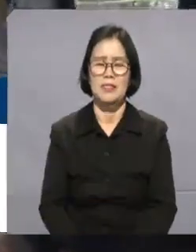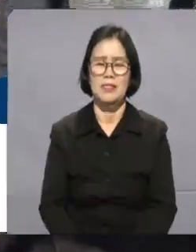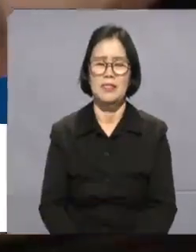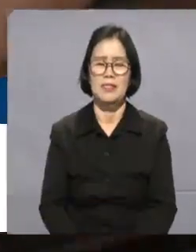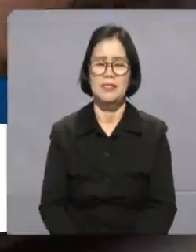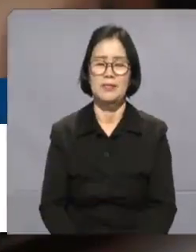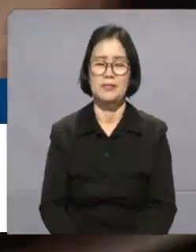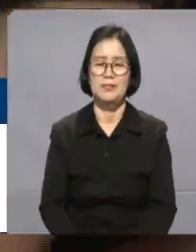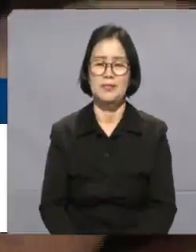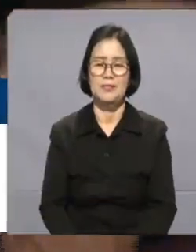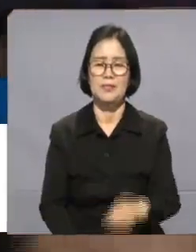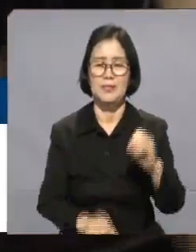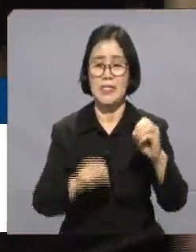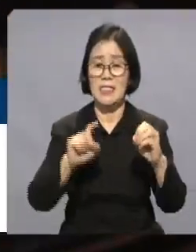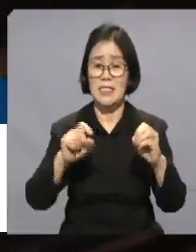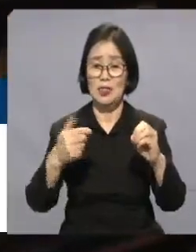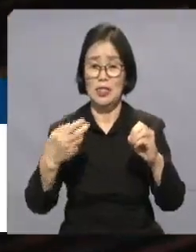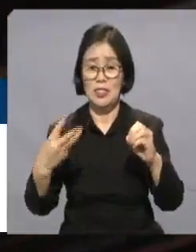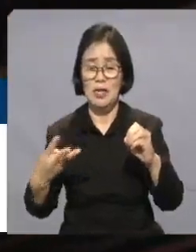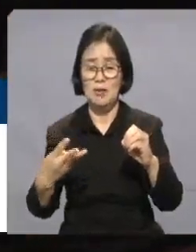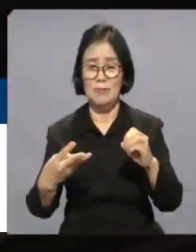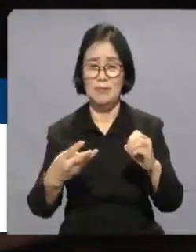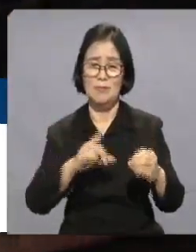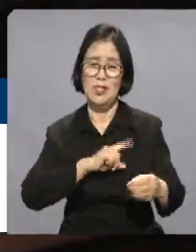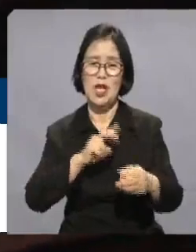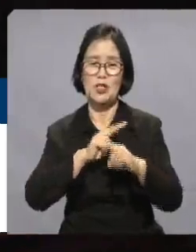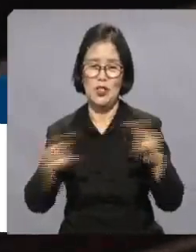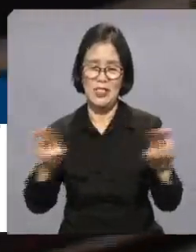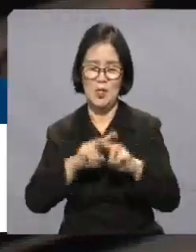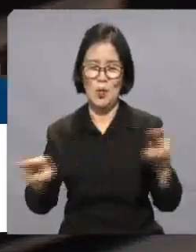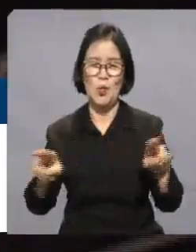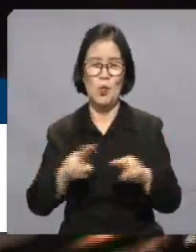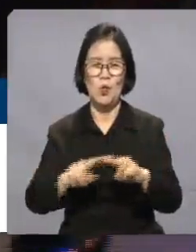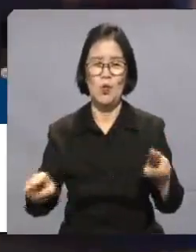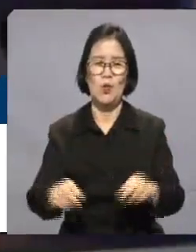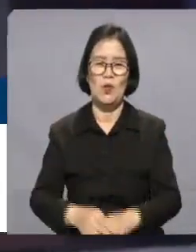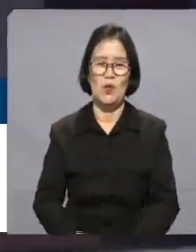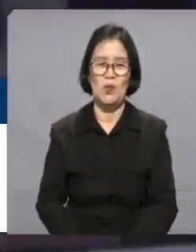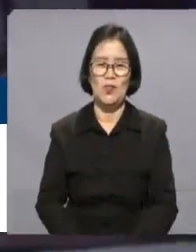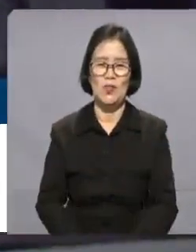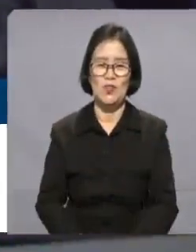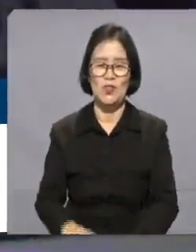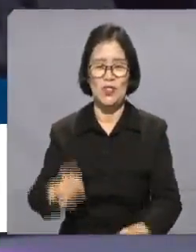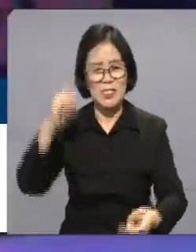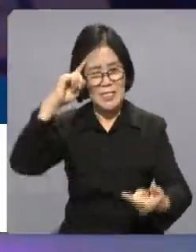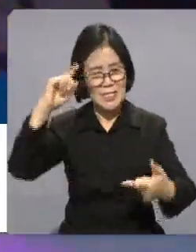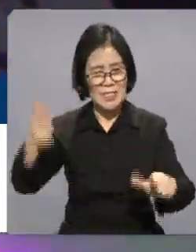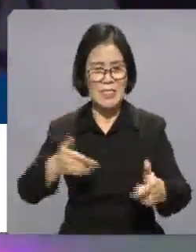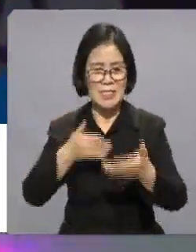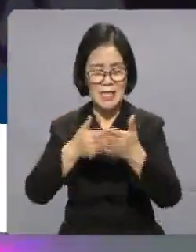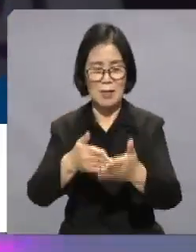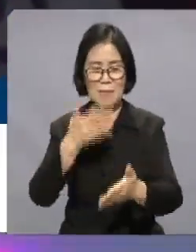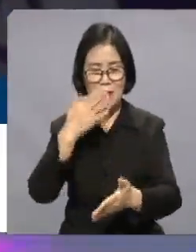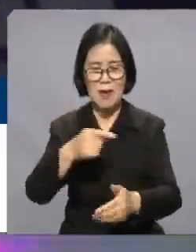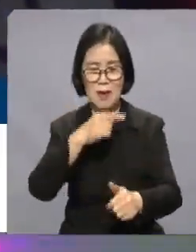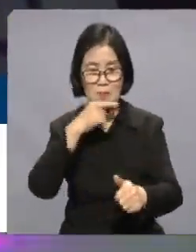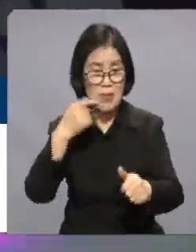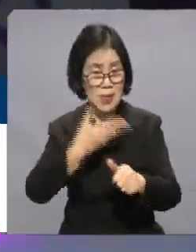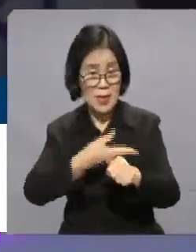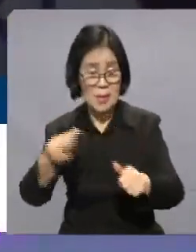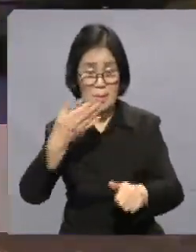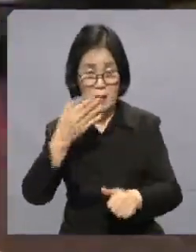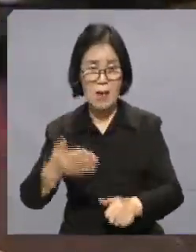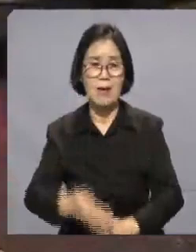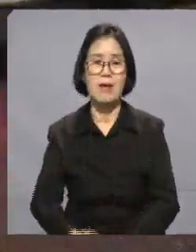됐습니다. 0.163 나 취소 수치 나오셨어요. 이거에 이 수치의 결과가 이제가 있으시면